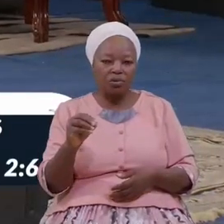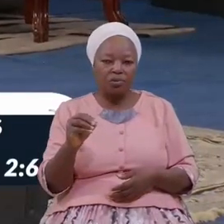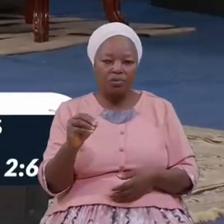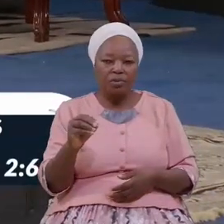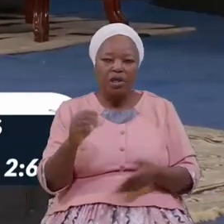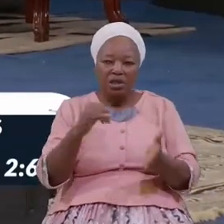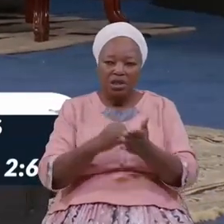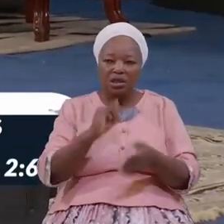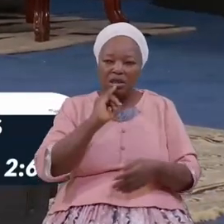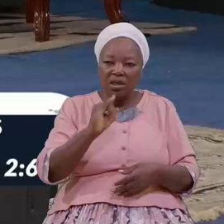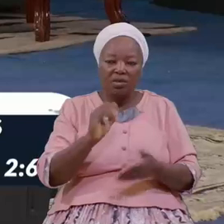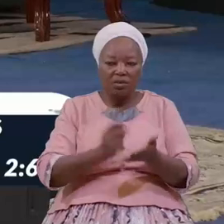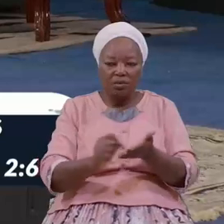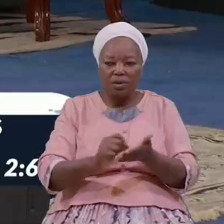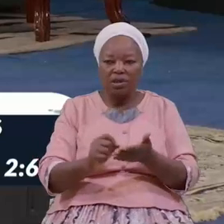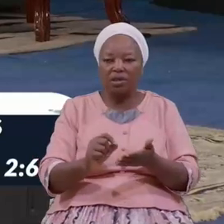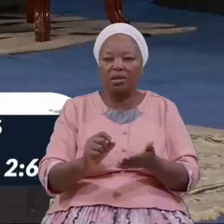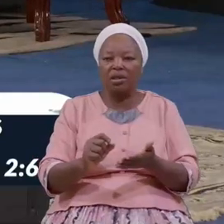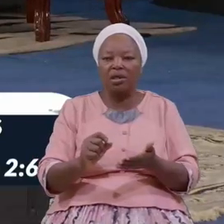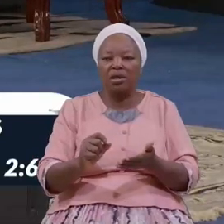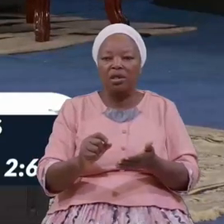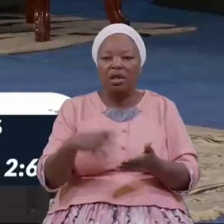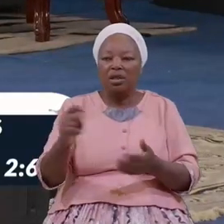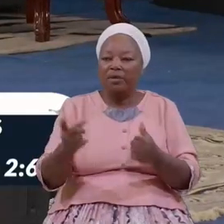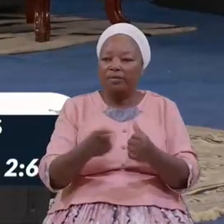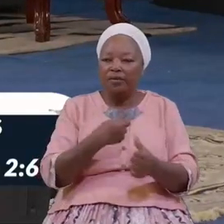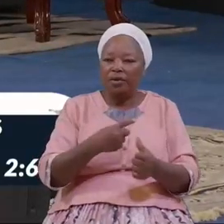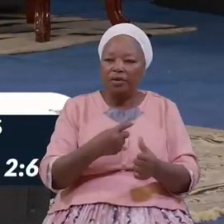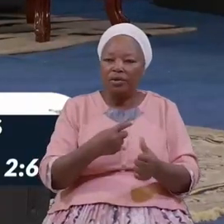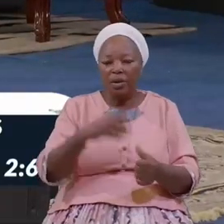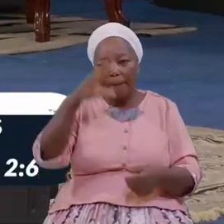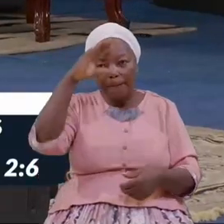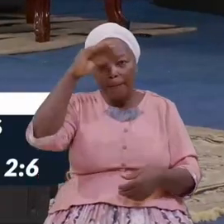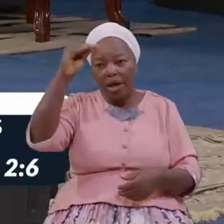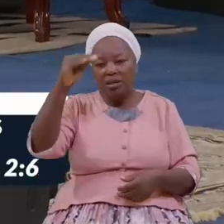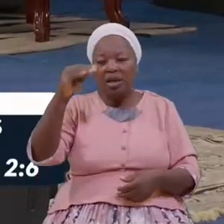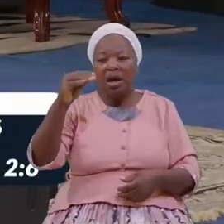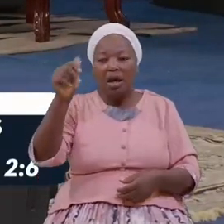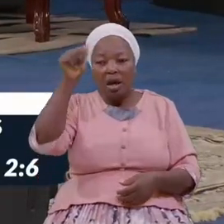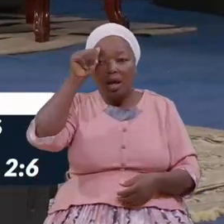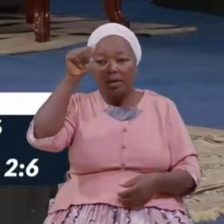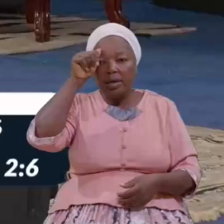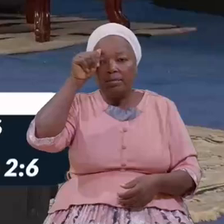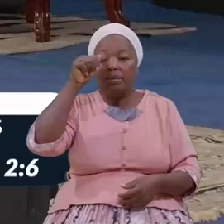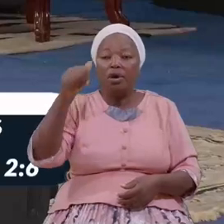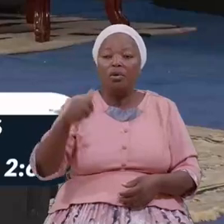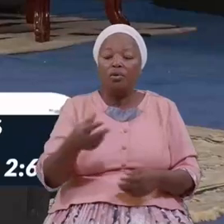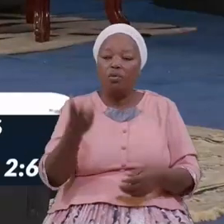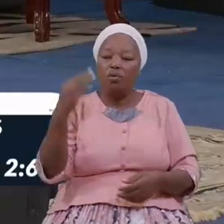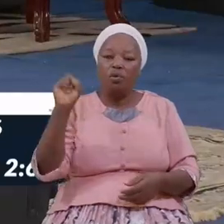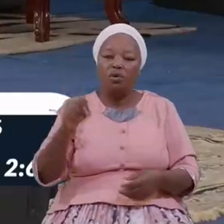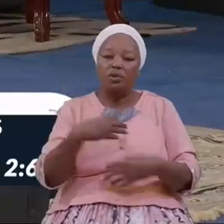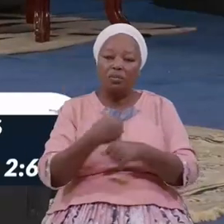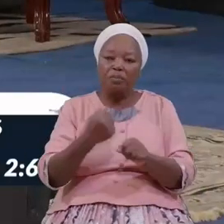c'est pourquoi il est écrit, le premier homme, Adam, devint